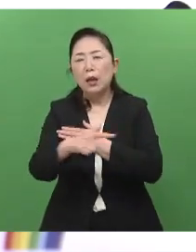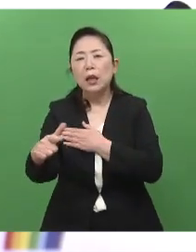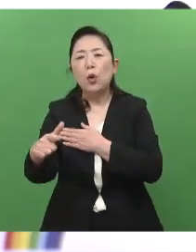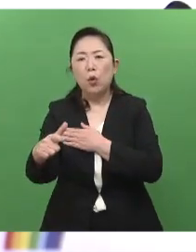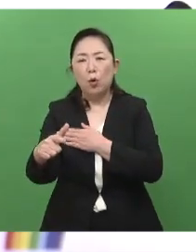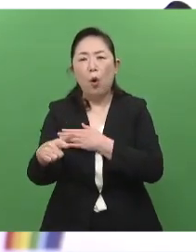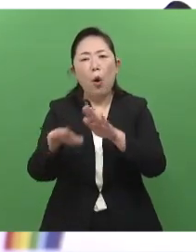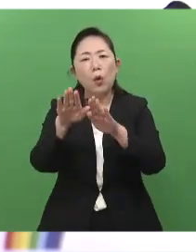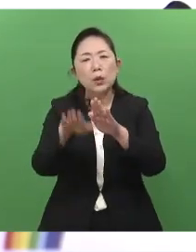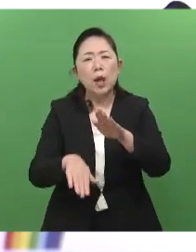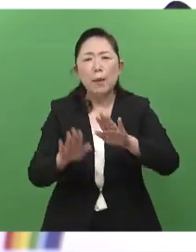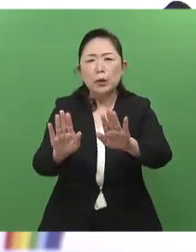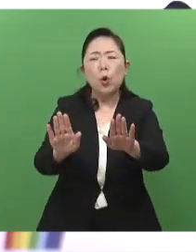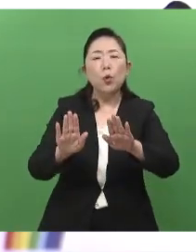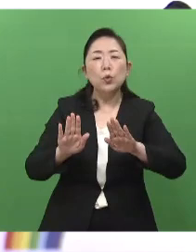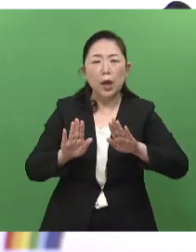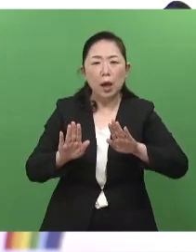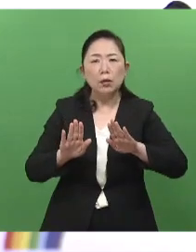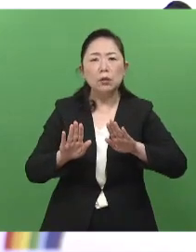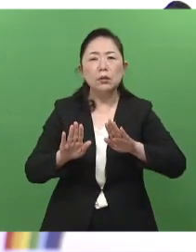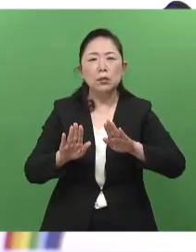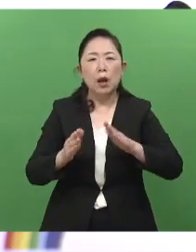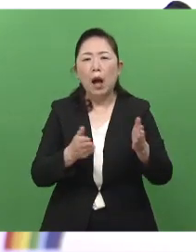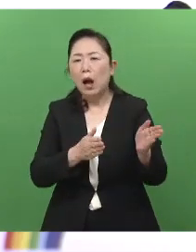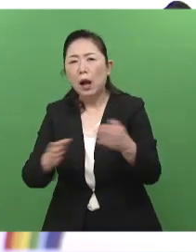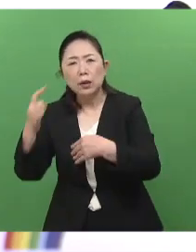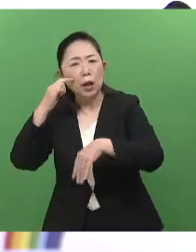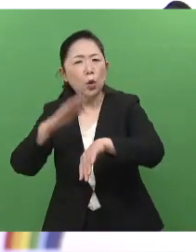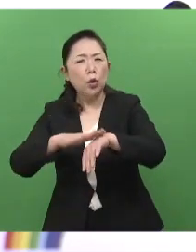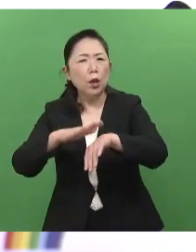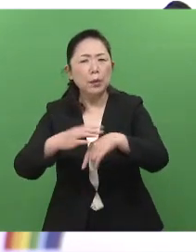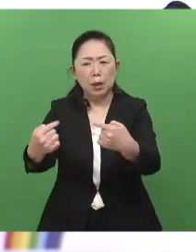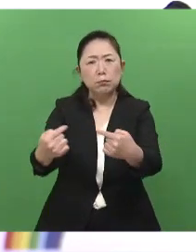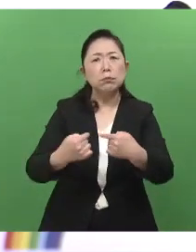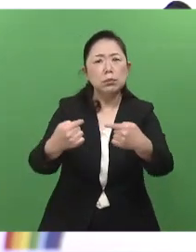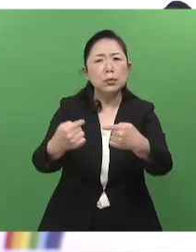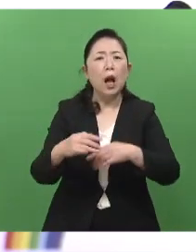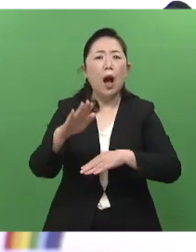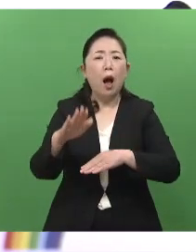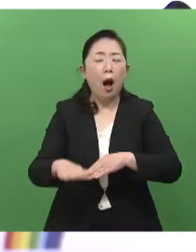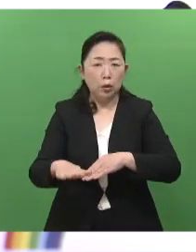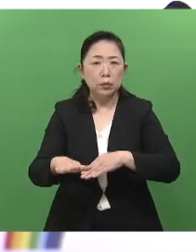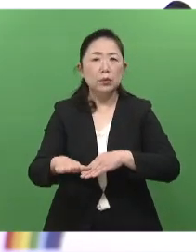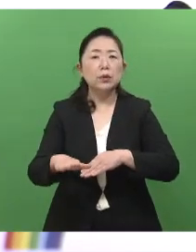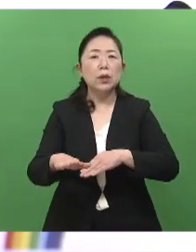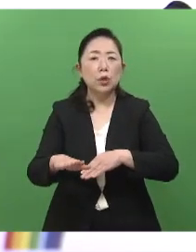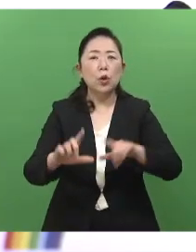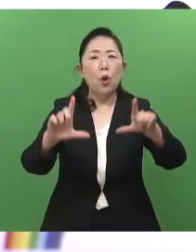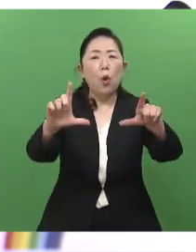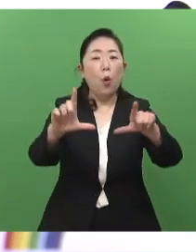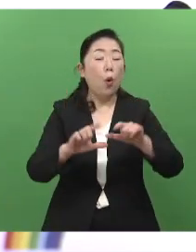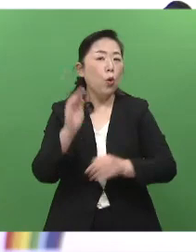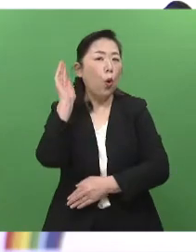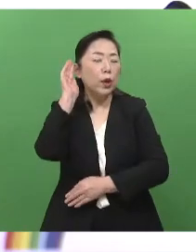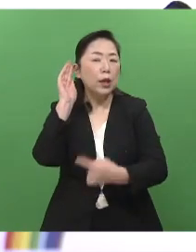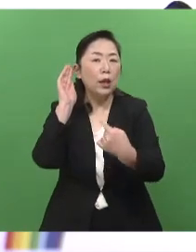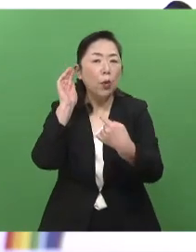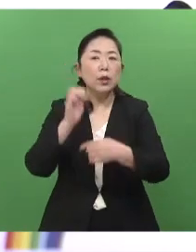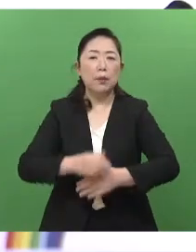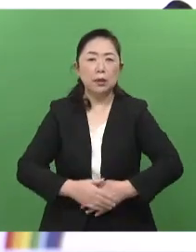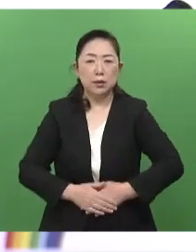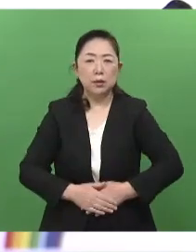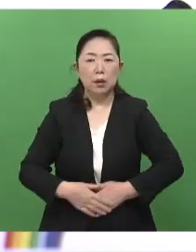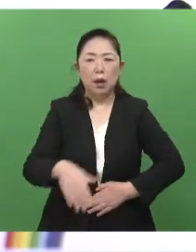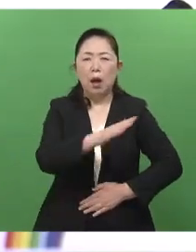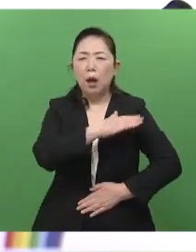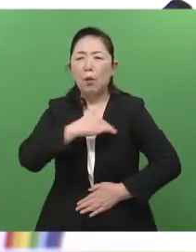遭うという話が、これがずっと私の方にも報告伝わってまいります。で、我